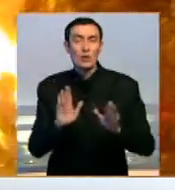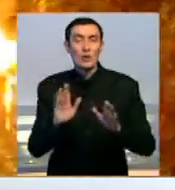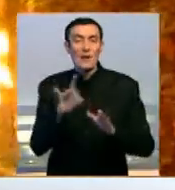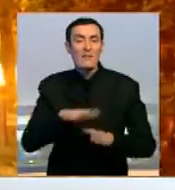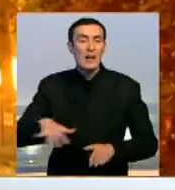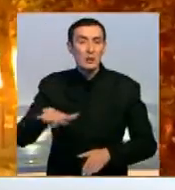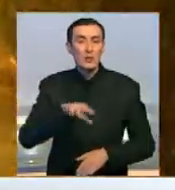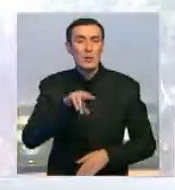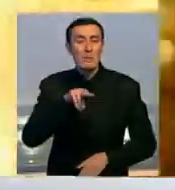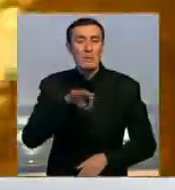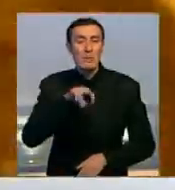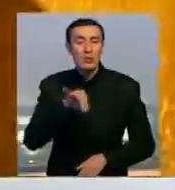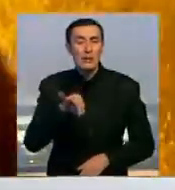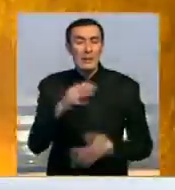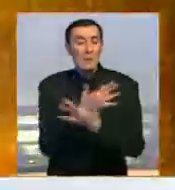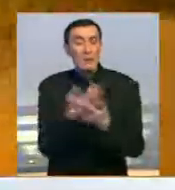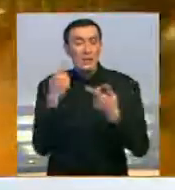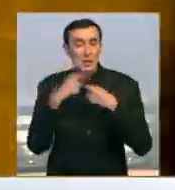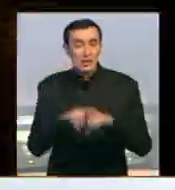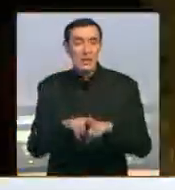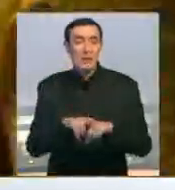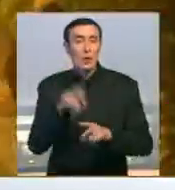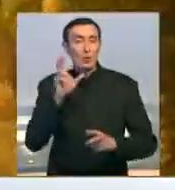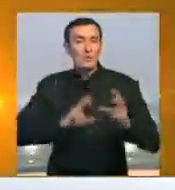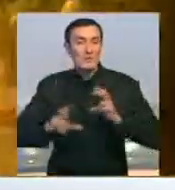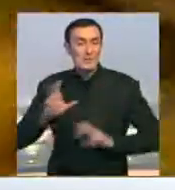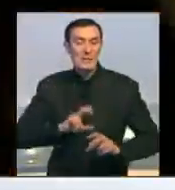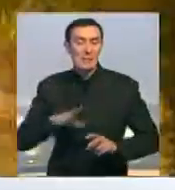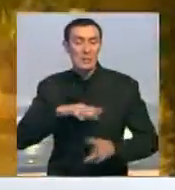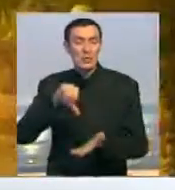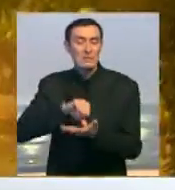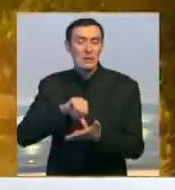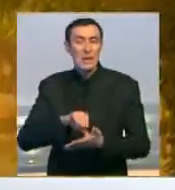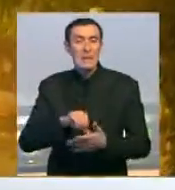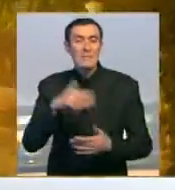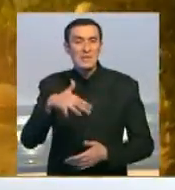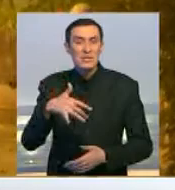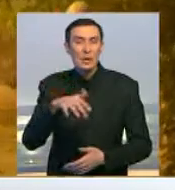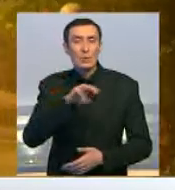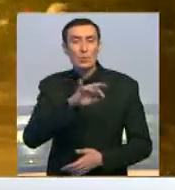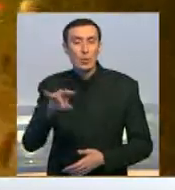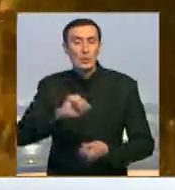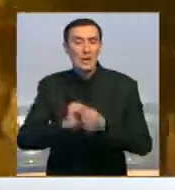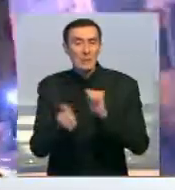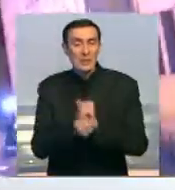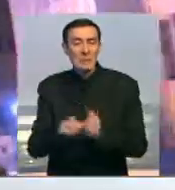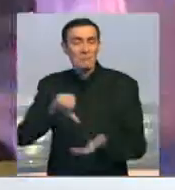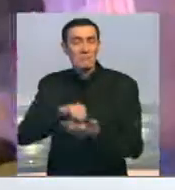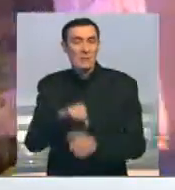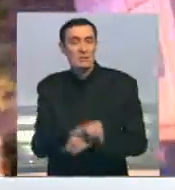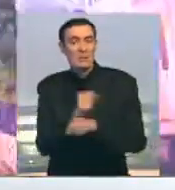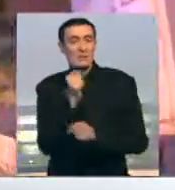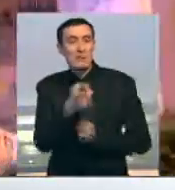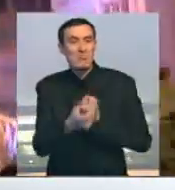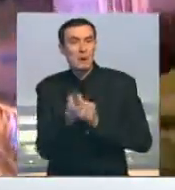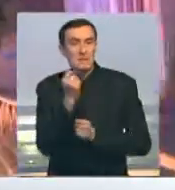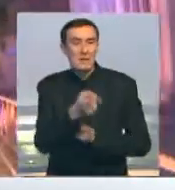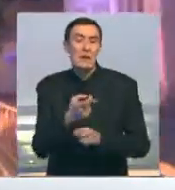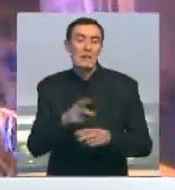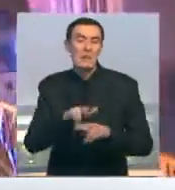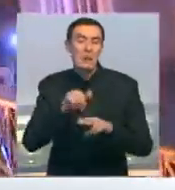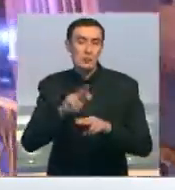в районе Политехнического университета муниципальные службы собрали 50 тонн камней, которыми протестующие забрасывали